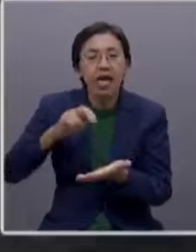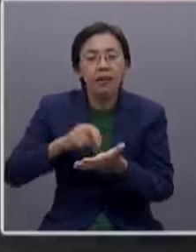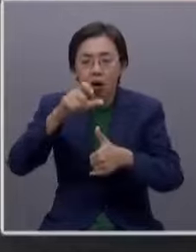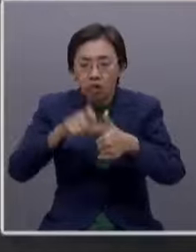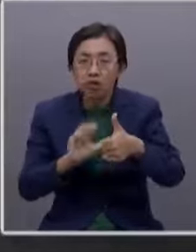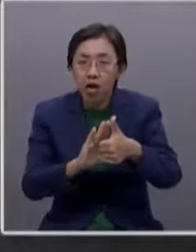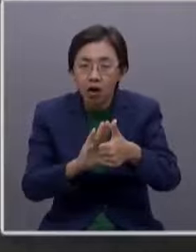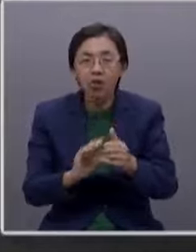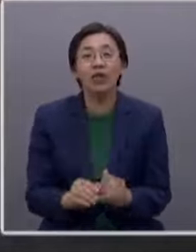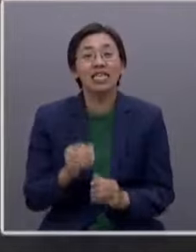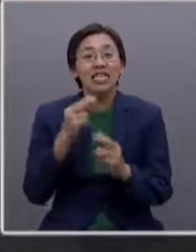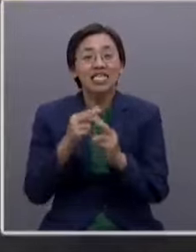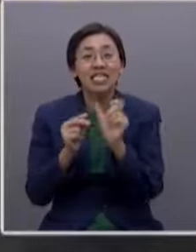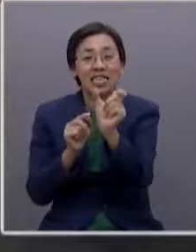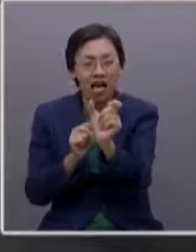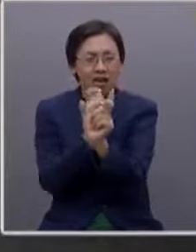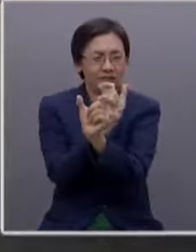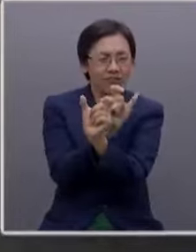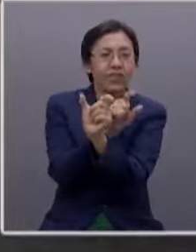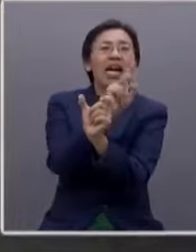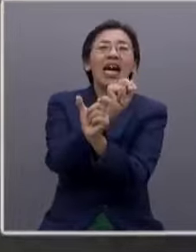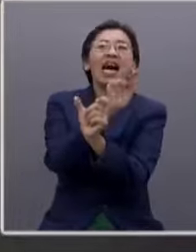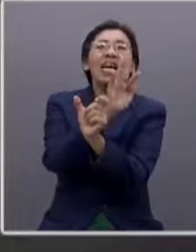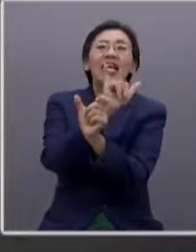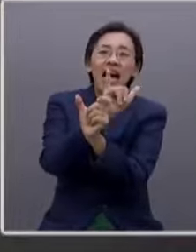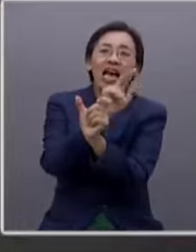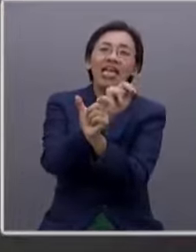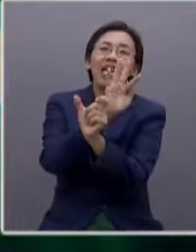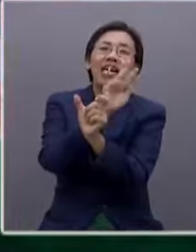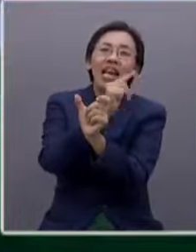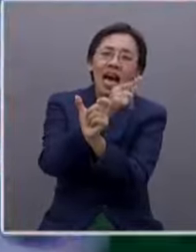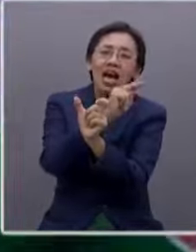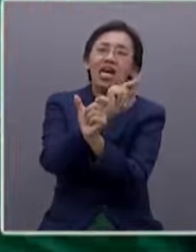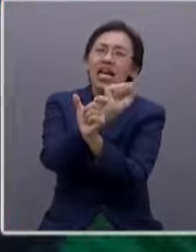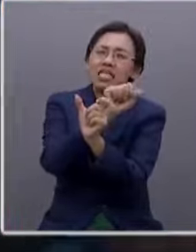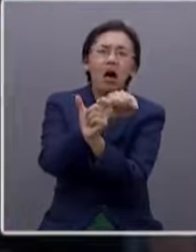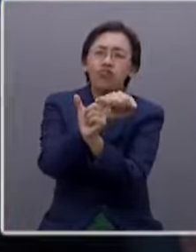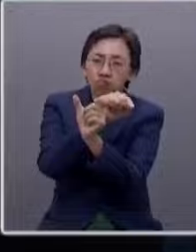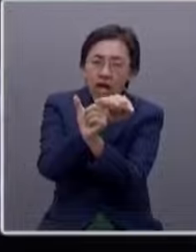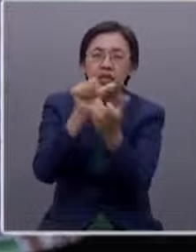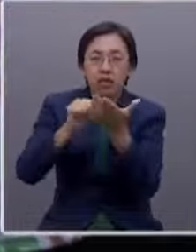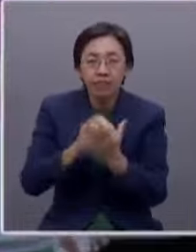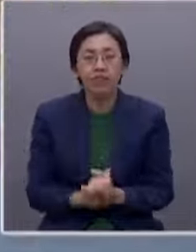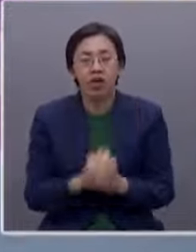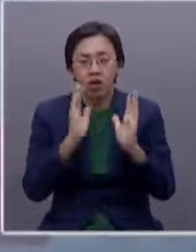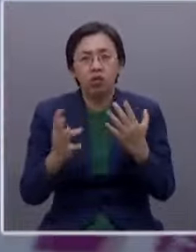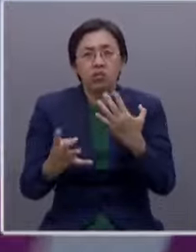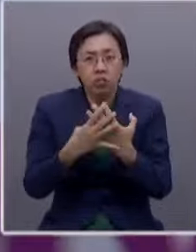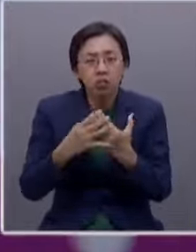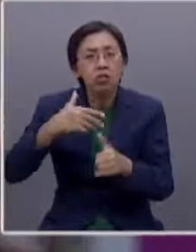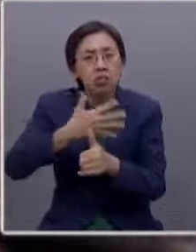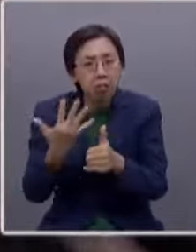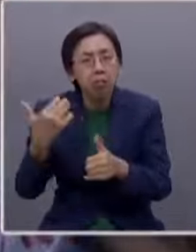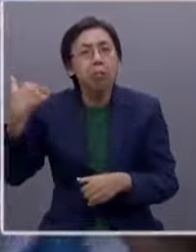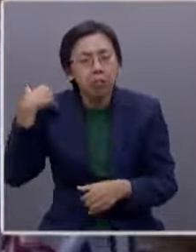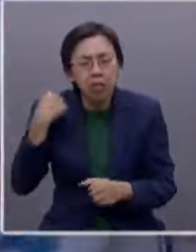นำหน้านามทั้งหลายนะคะรวมไปถึงเรื่องที่เอ่อจริงๆมันมีเรื่องเยอะมากค่ะเรื่องผู้ต้องขังในเรือนจำที่เป็นความหลากหลายทั้งเพศด้วย